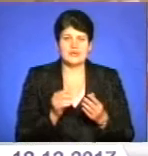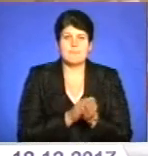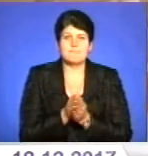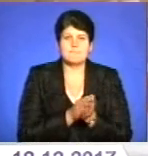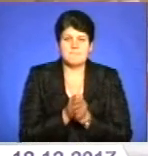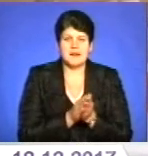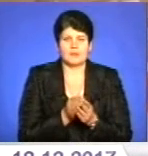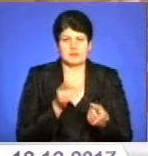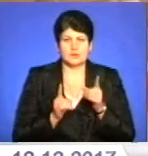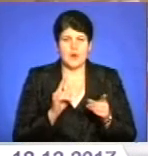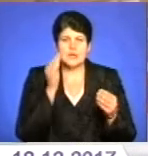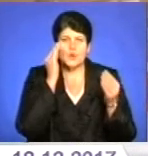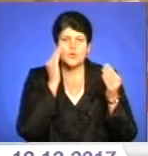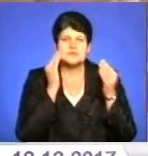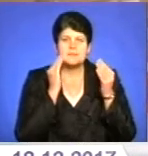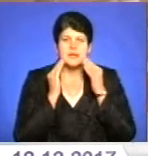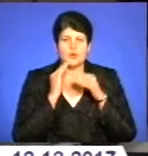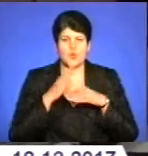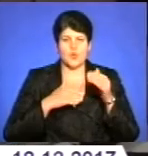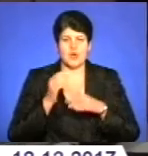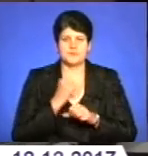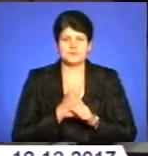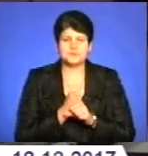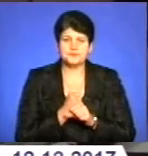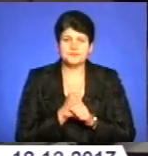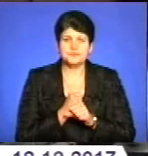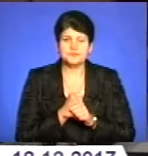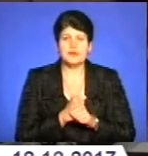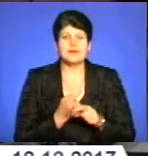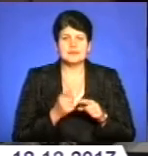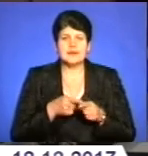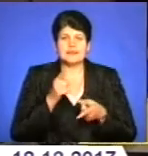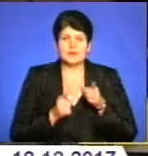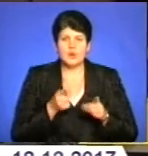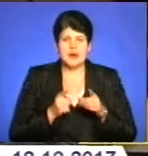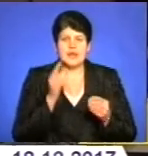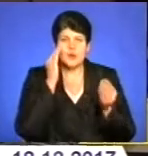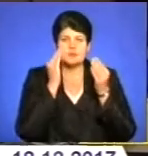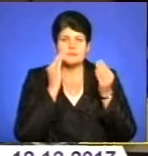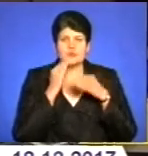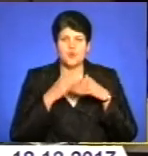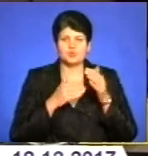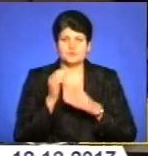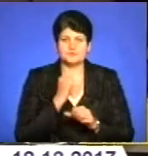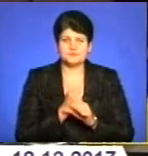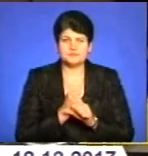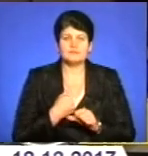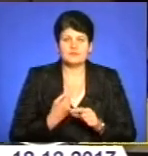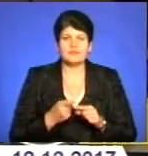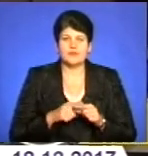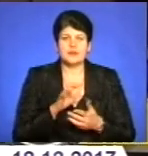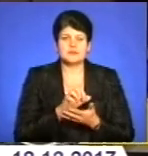натуральну косметику ручної роботи. Це натуральна косметика і мило ручної роботи. Этим я